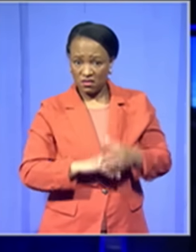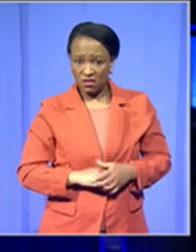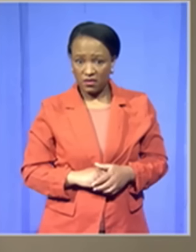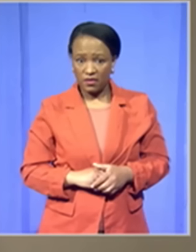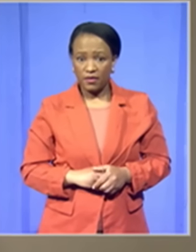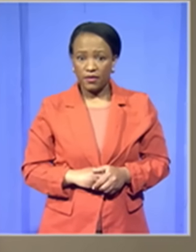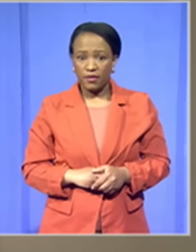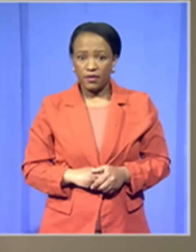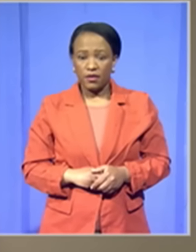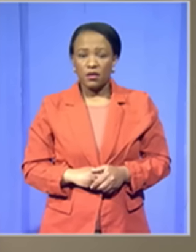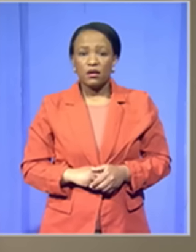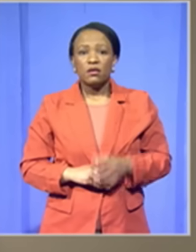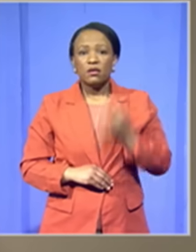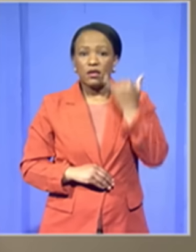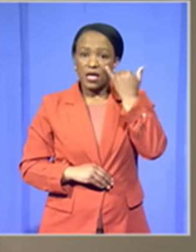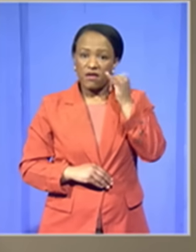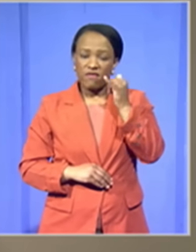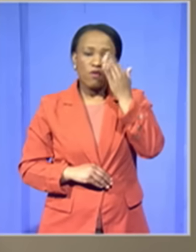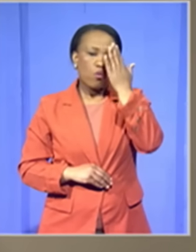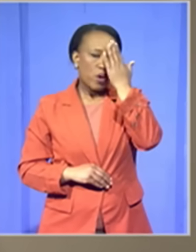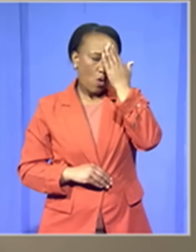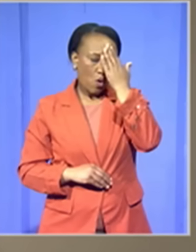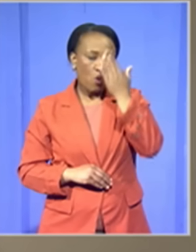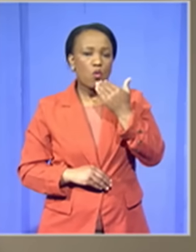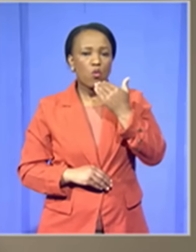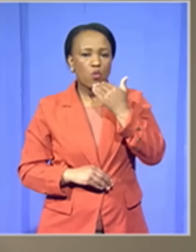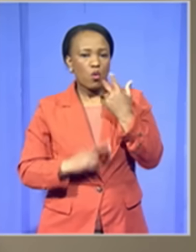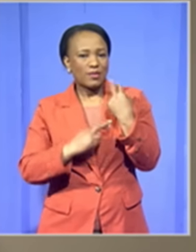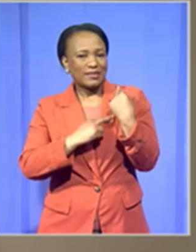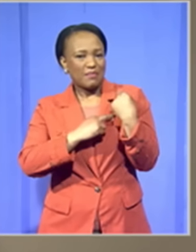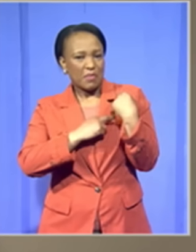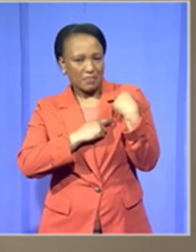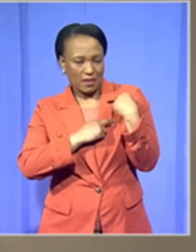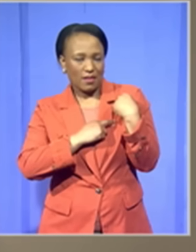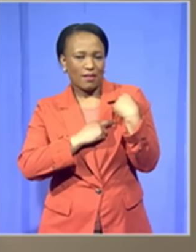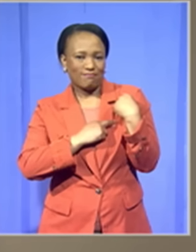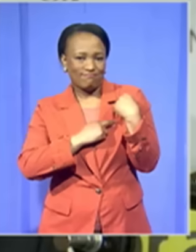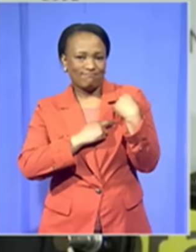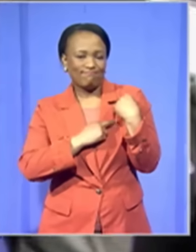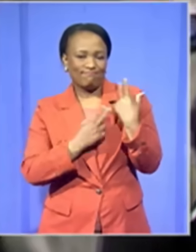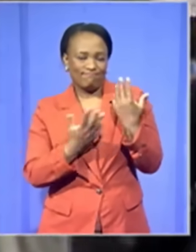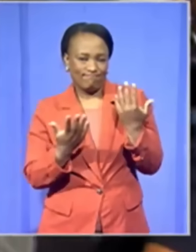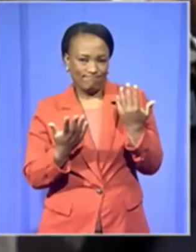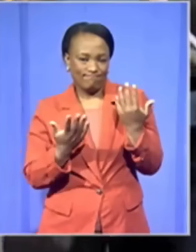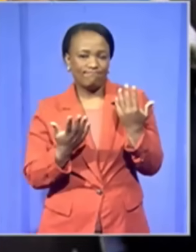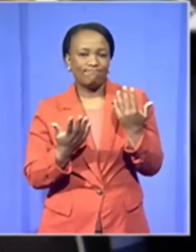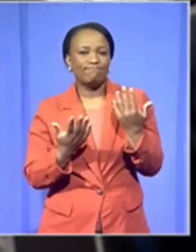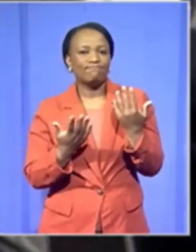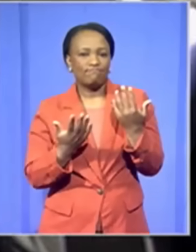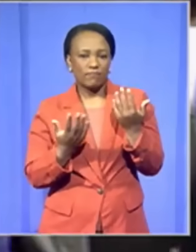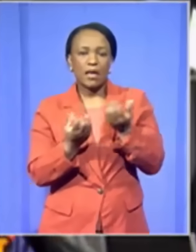re tseba gore ke mang a tshwanetseng a tšee maikarabelo a seo se diragetšego ke nagana gore batho